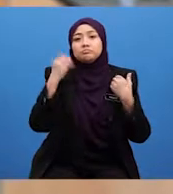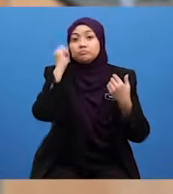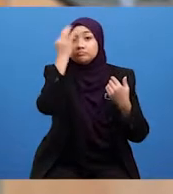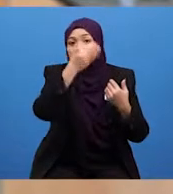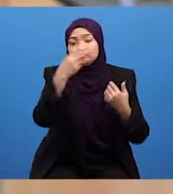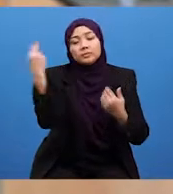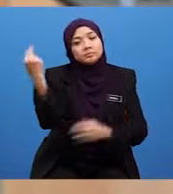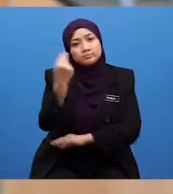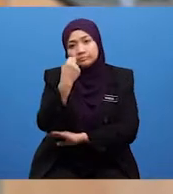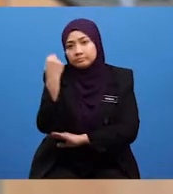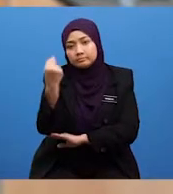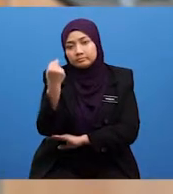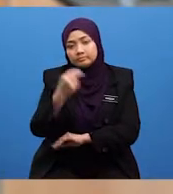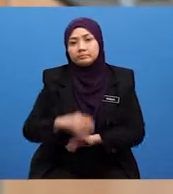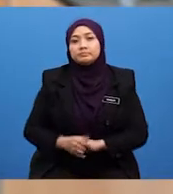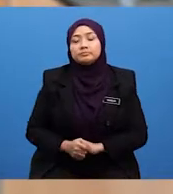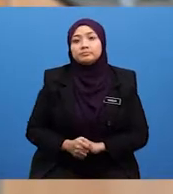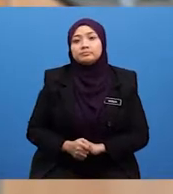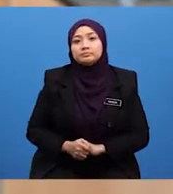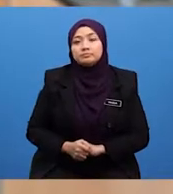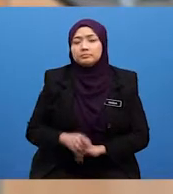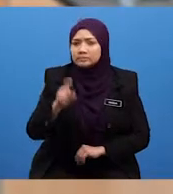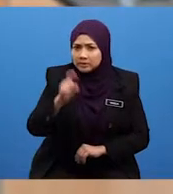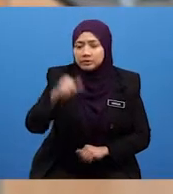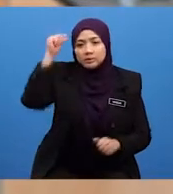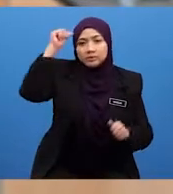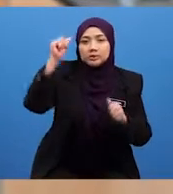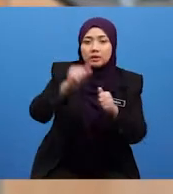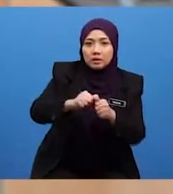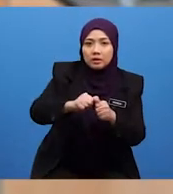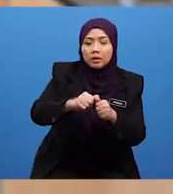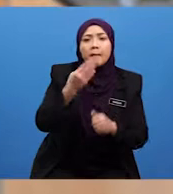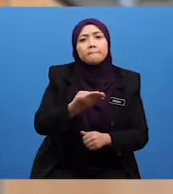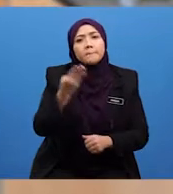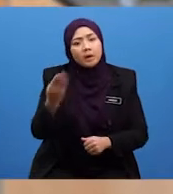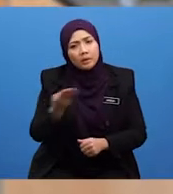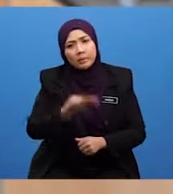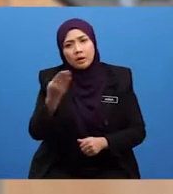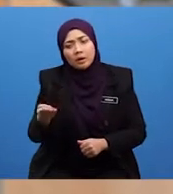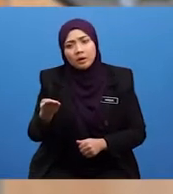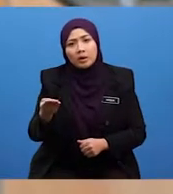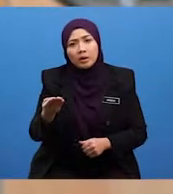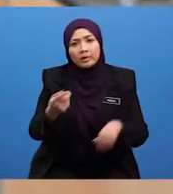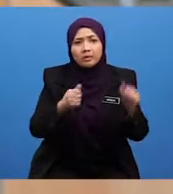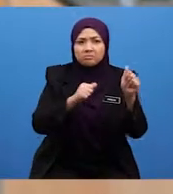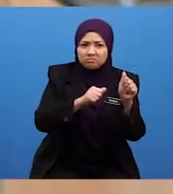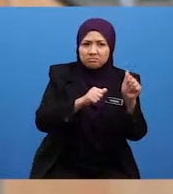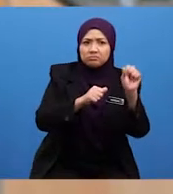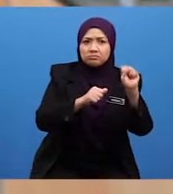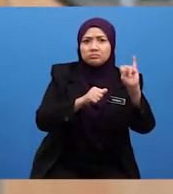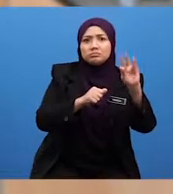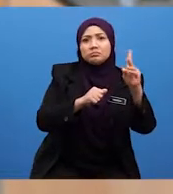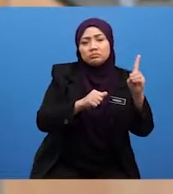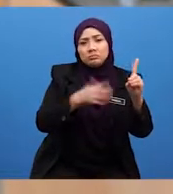Murid-murid kena ingat ya, bahan asid dan alkali buatan manusia yang digunakan di